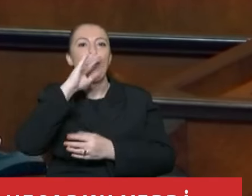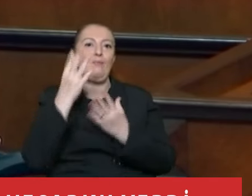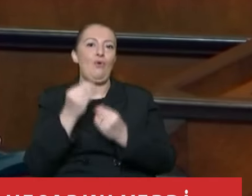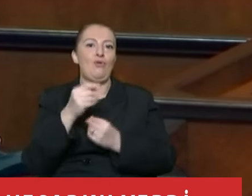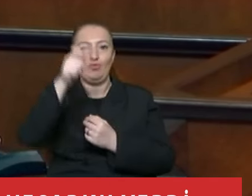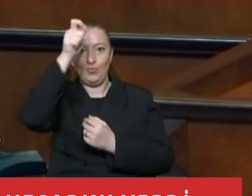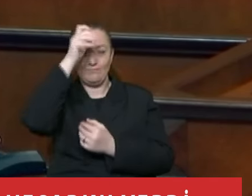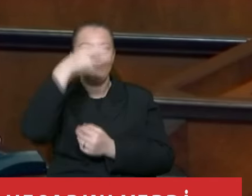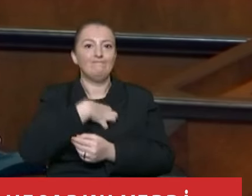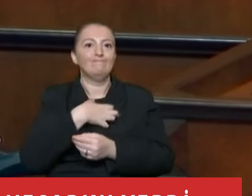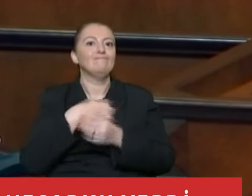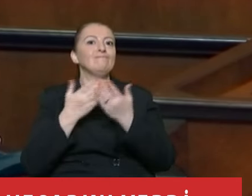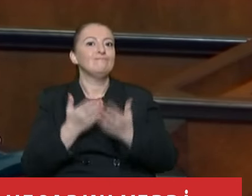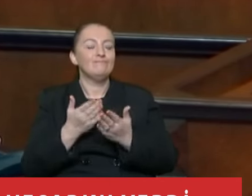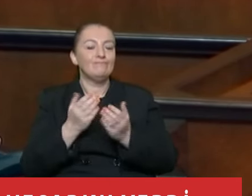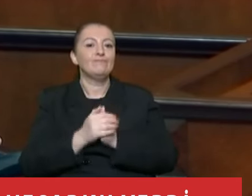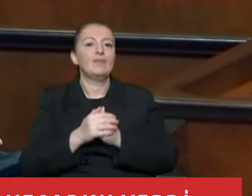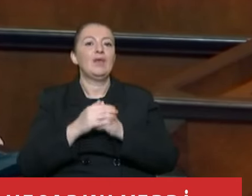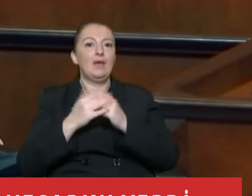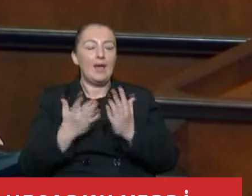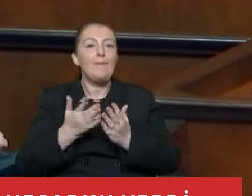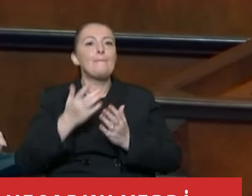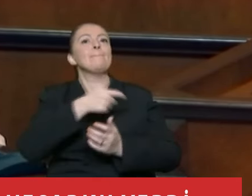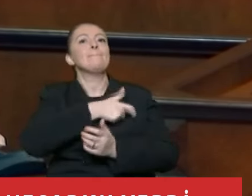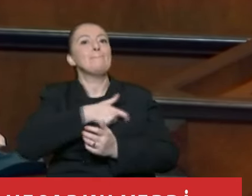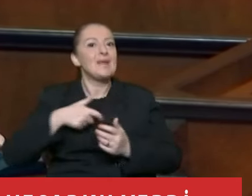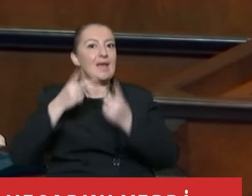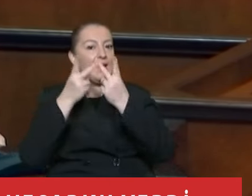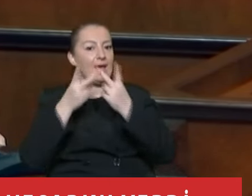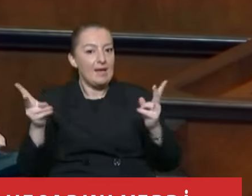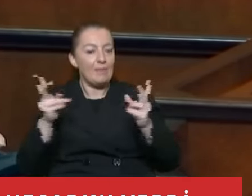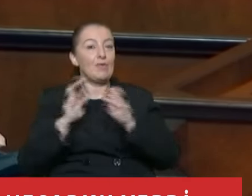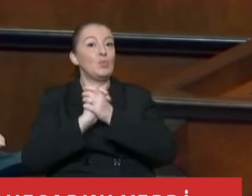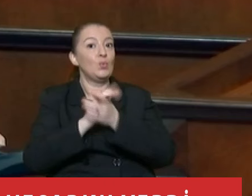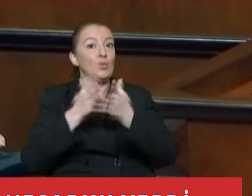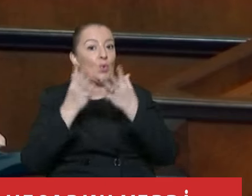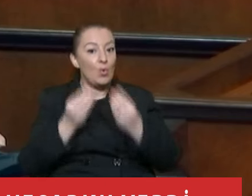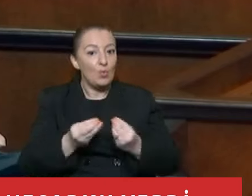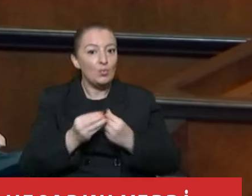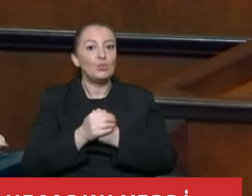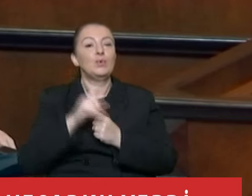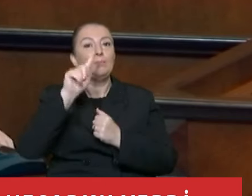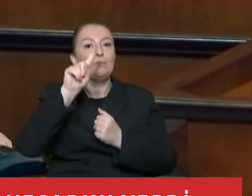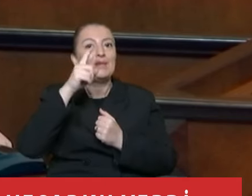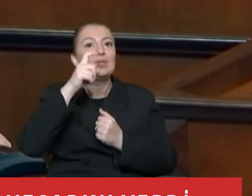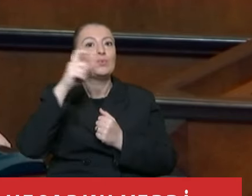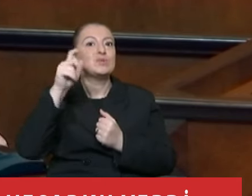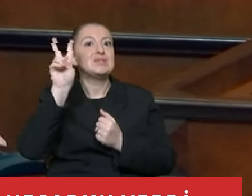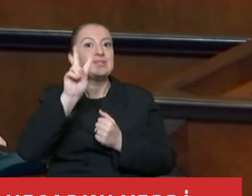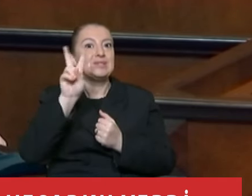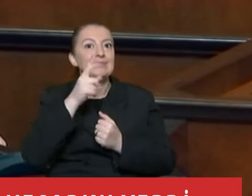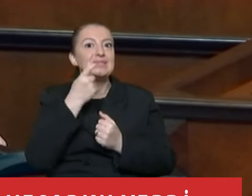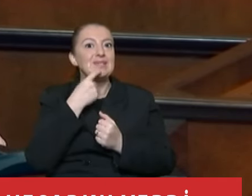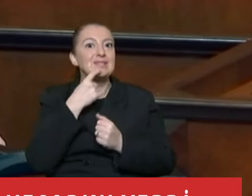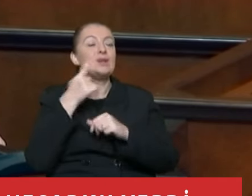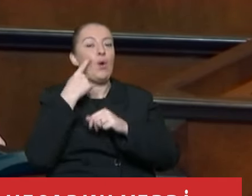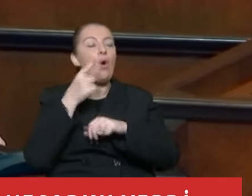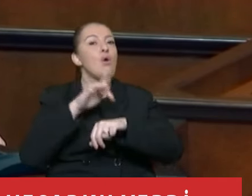var bu noktada hem milli egemenliğin kutlandığı 1920'de